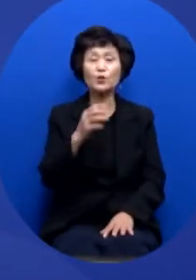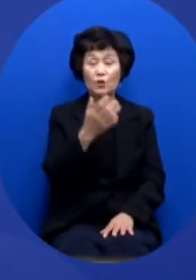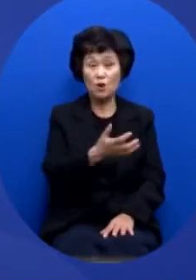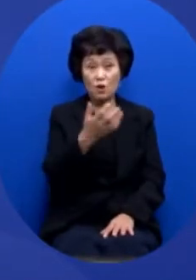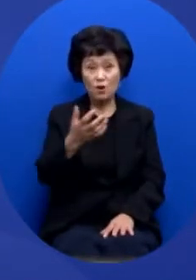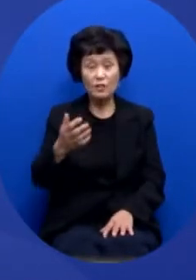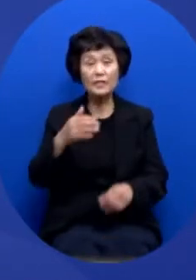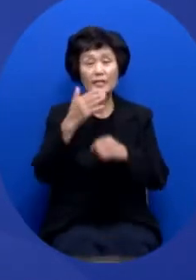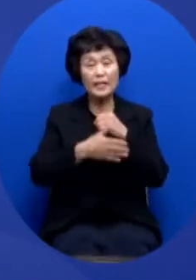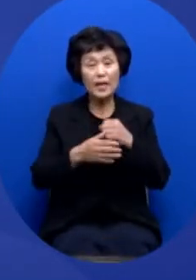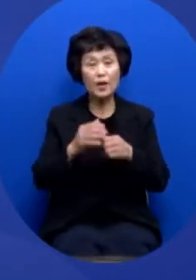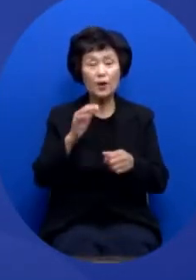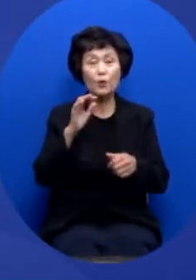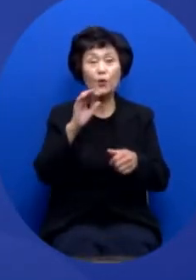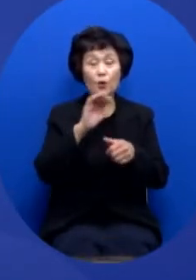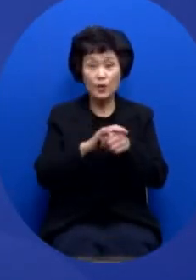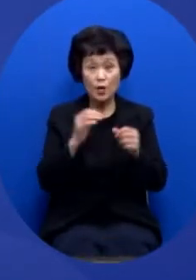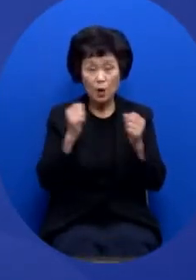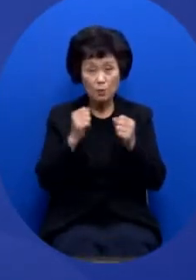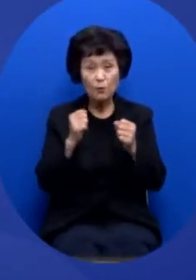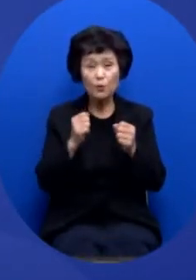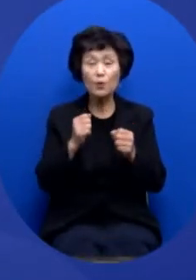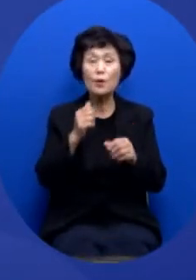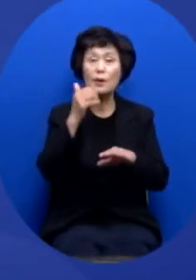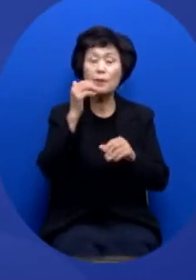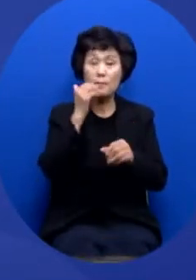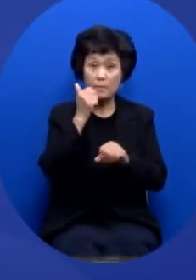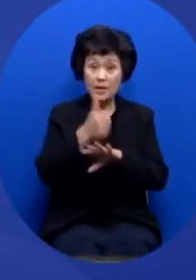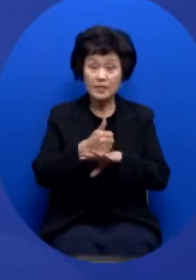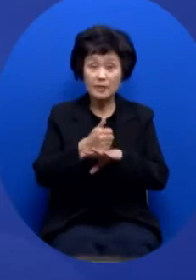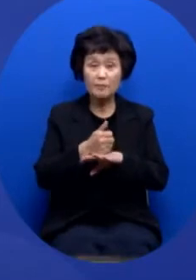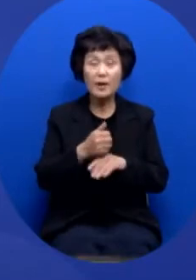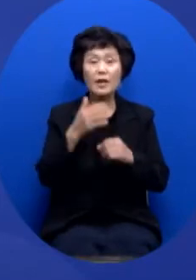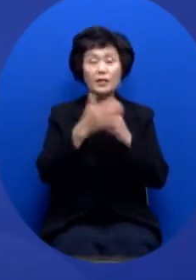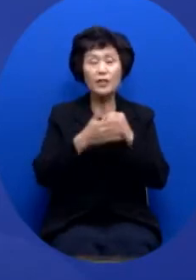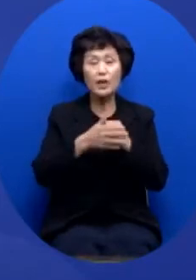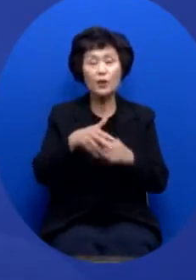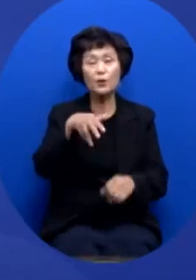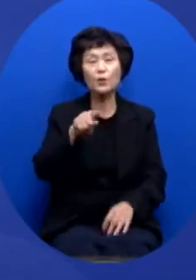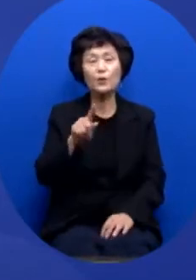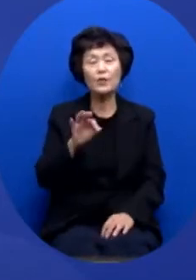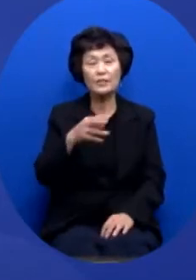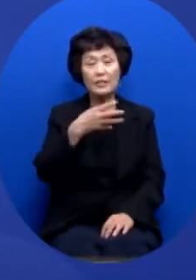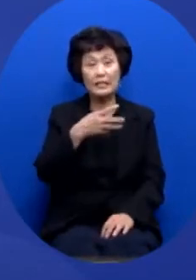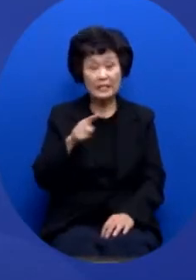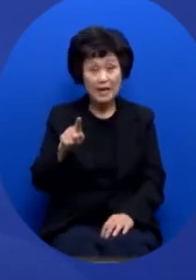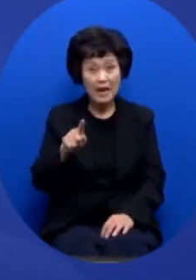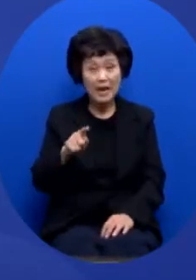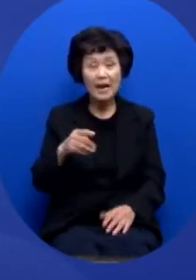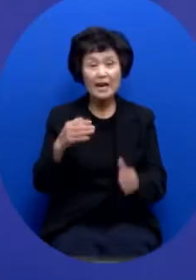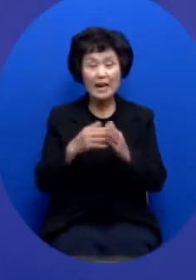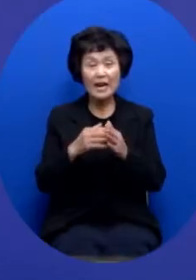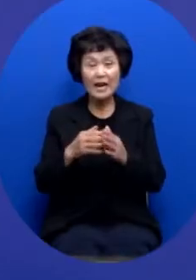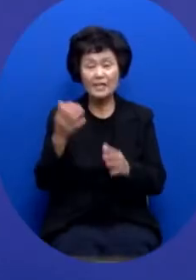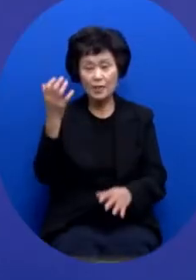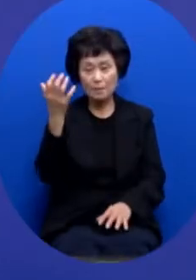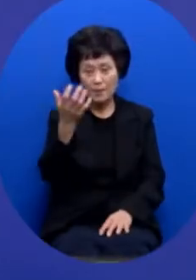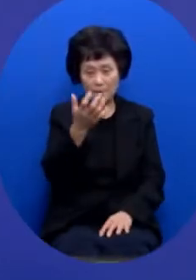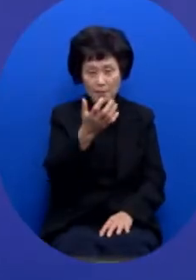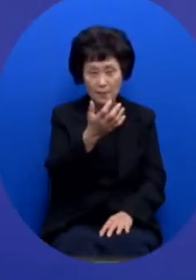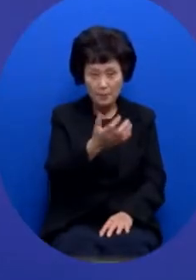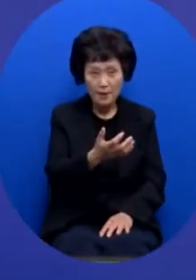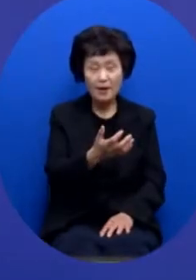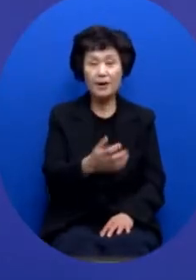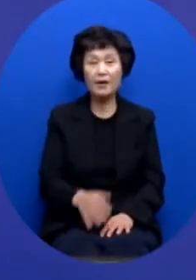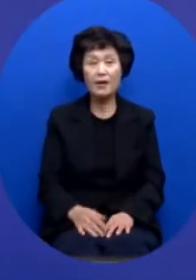대구 경북 최초 교회가 있는 대구 청라 언덕까지 하는 답사 코스였습니다. 네. 그렇다면 그 중에서 가장 기억에